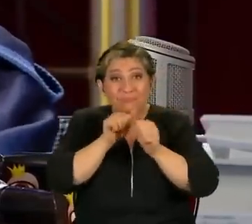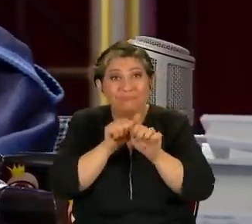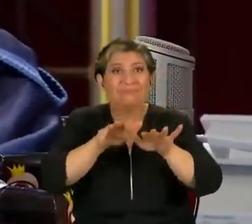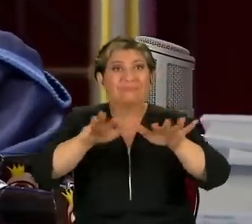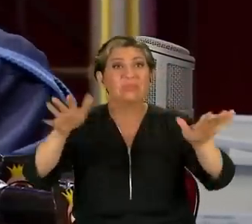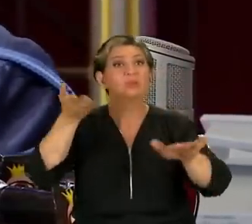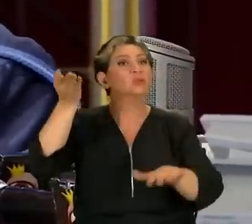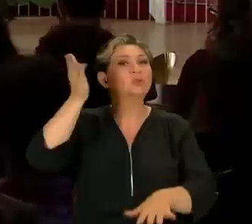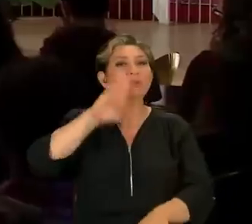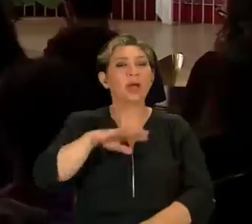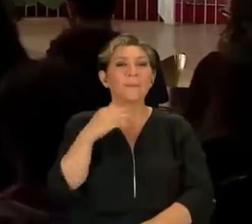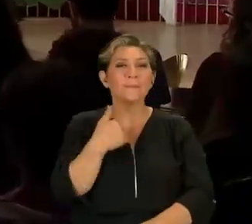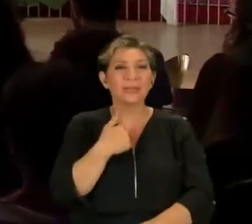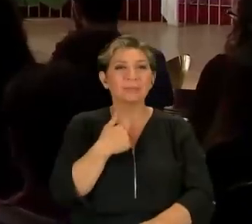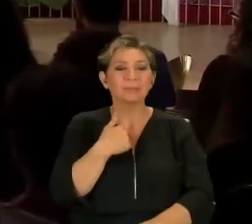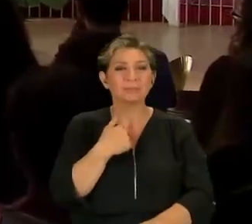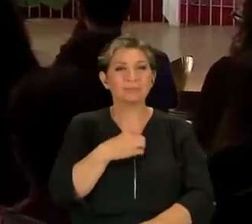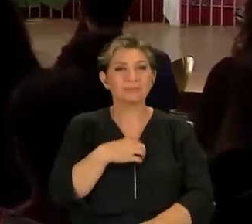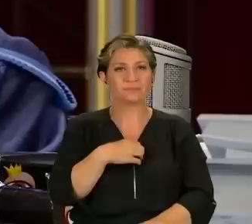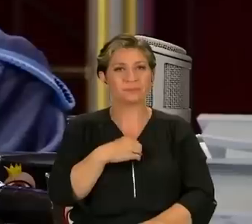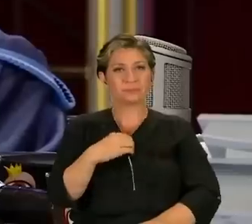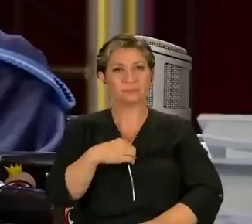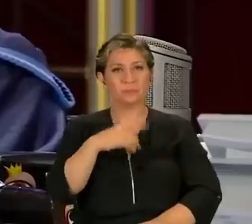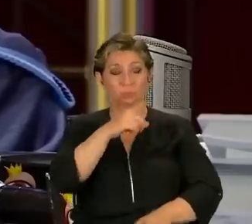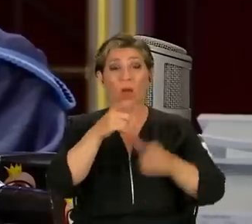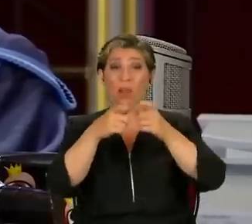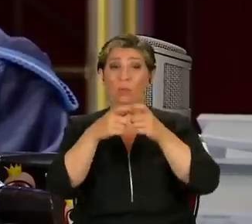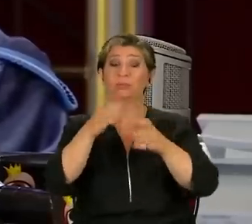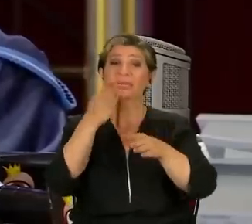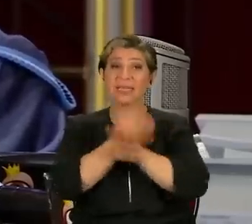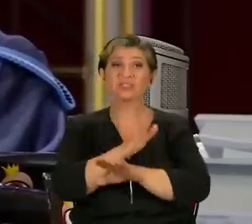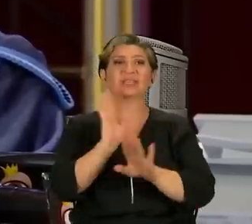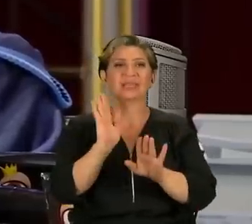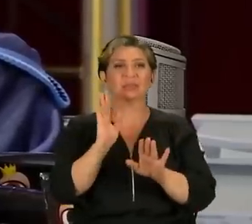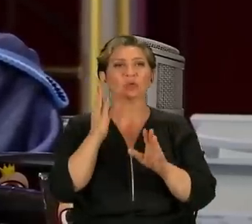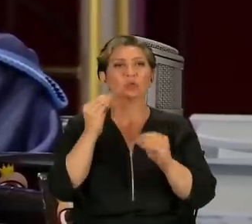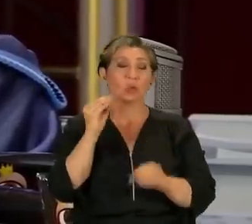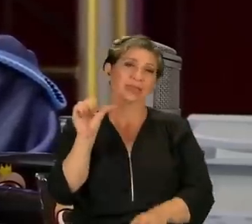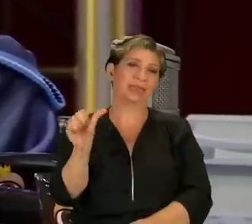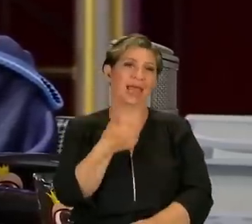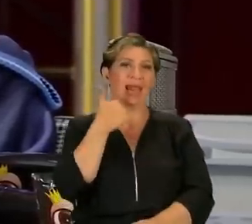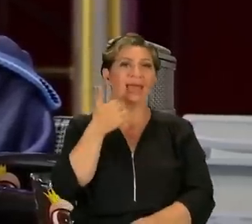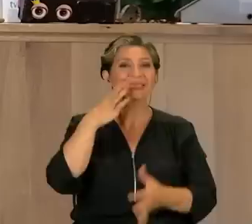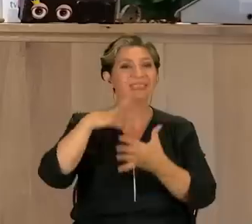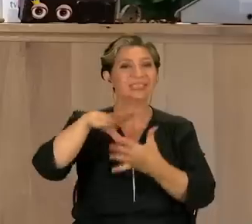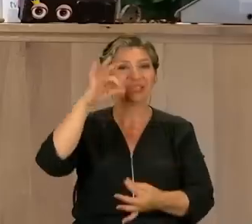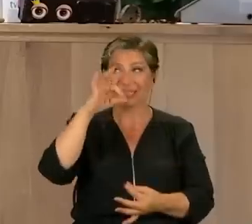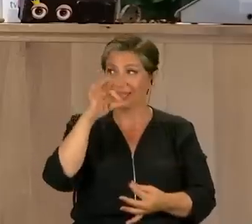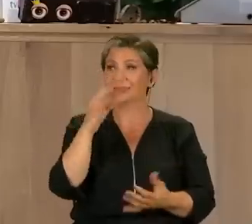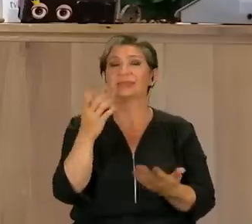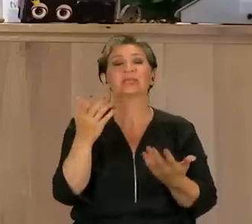yayınlandı. Sonra da benim. Ama şu albüm gerçekten çok değerli